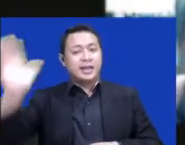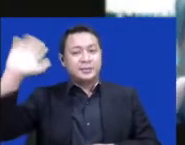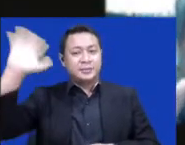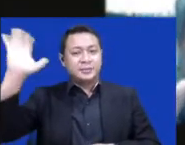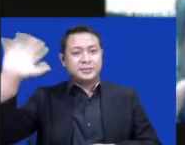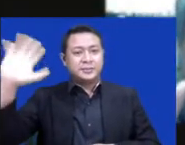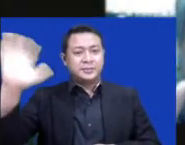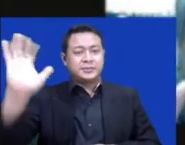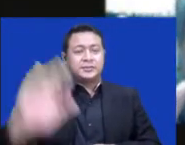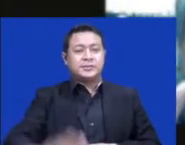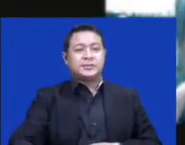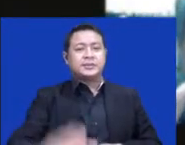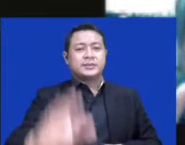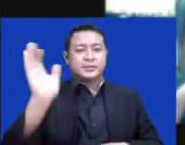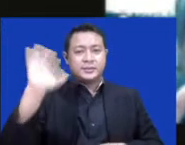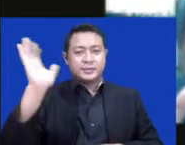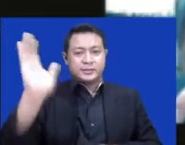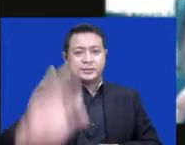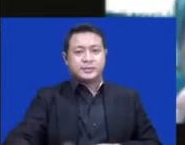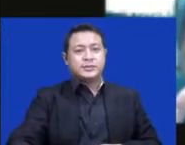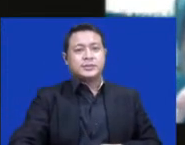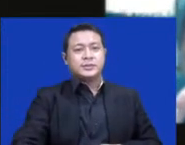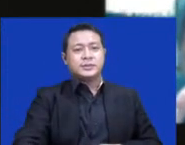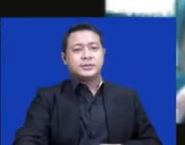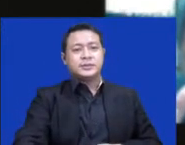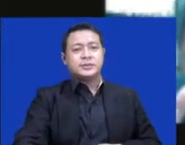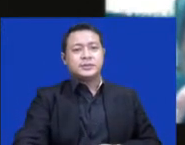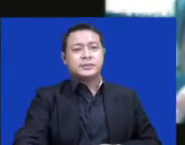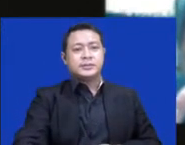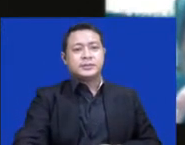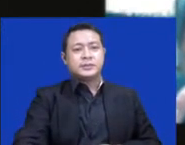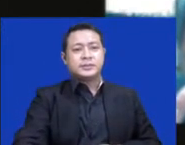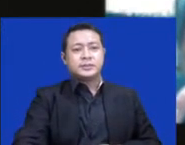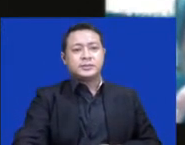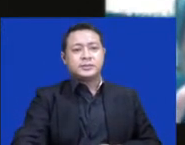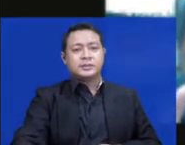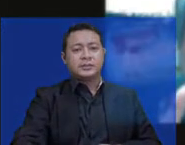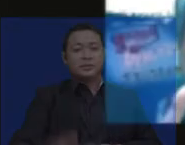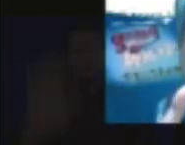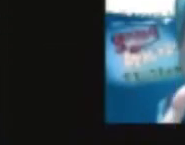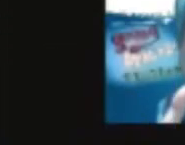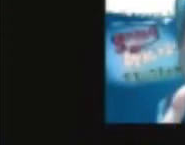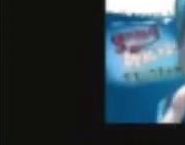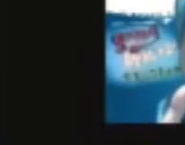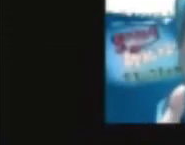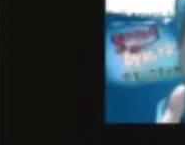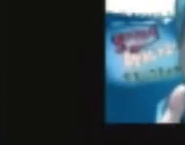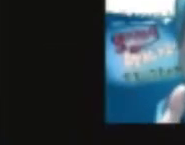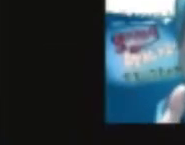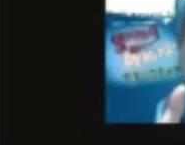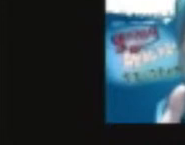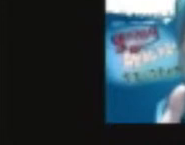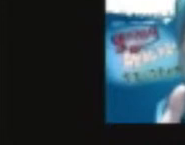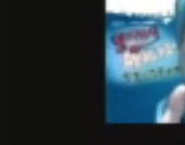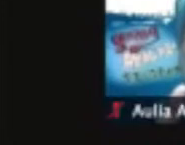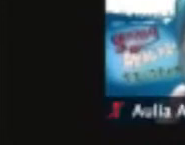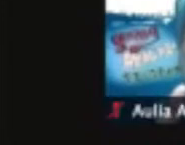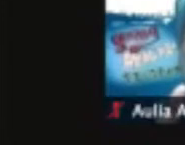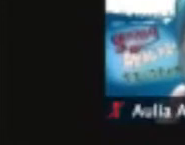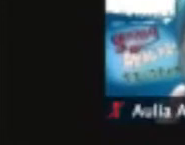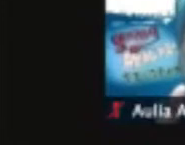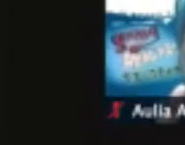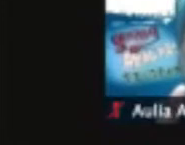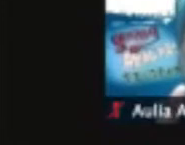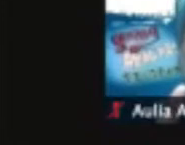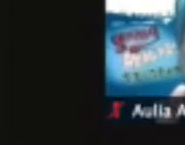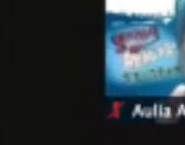Seluruh partisipan yang sampai saat ini jumlahnya sampai saat ini masih 140 bertahan di 140. Tahan dulu,